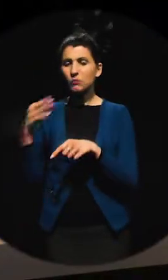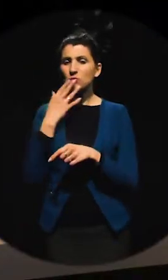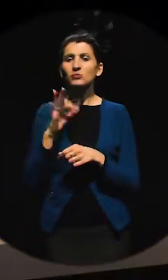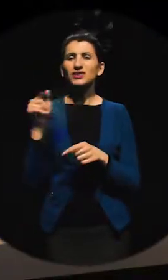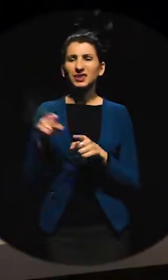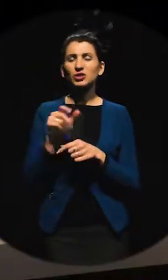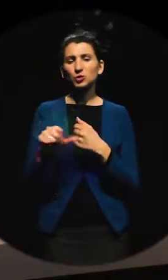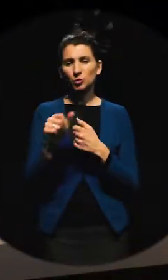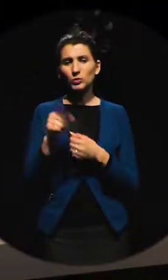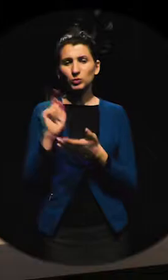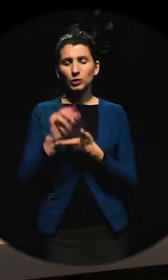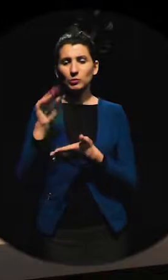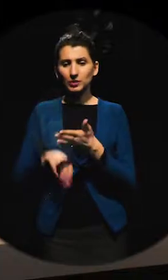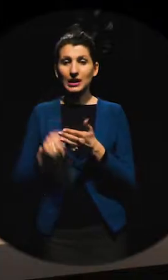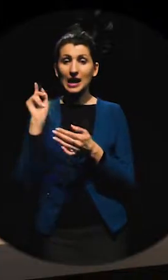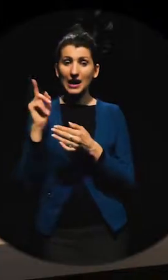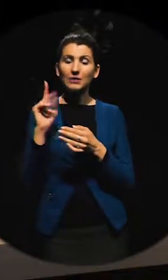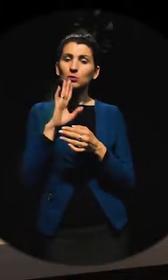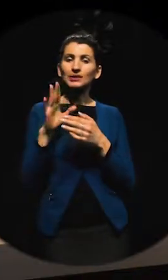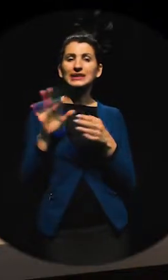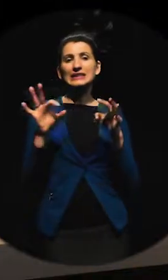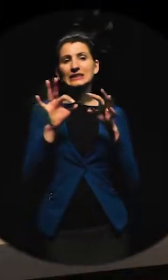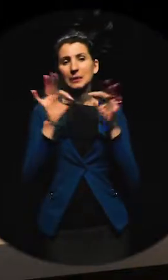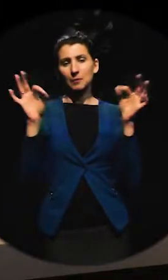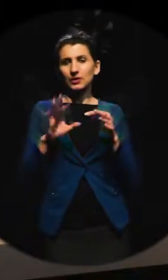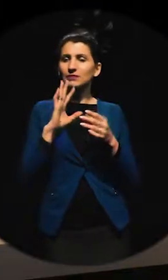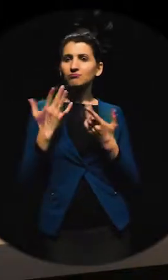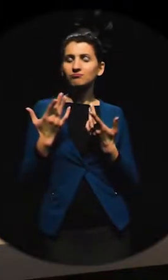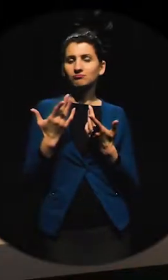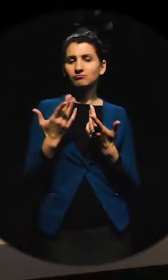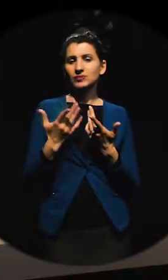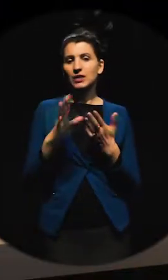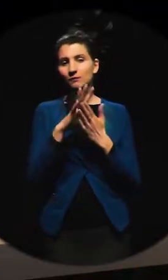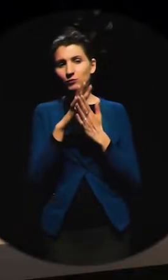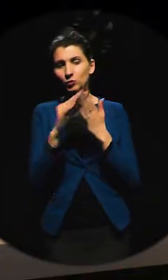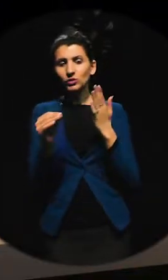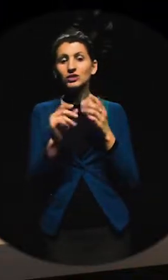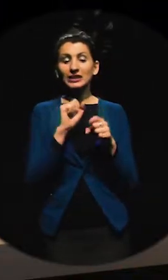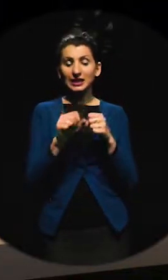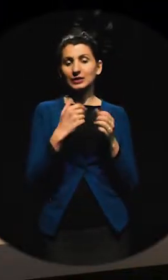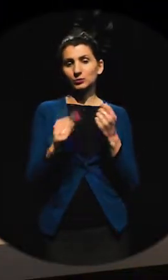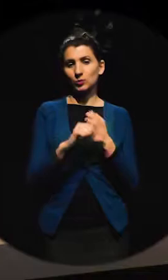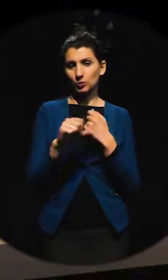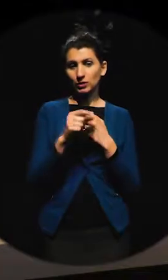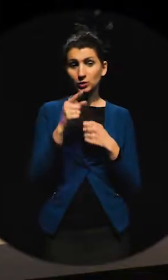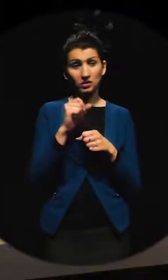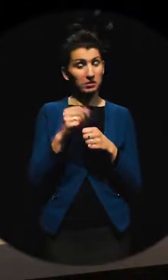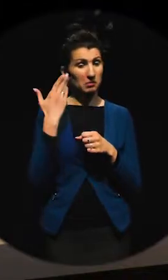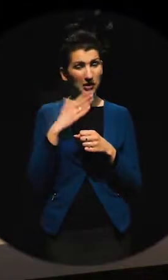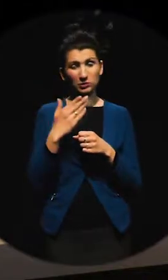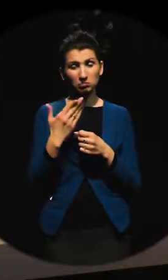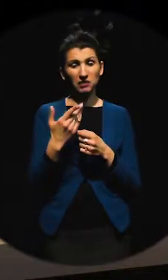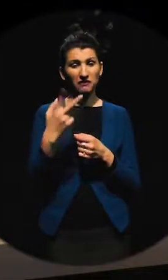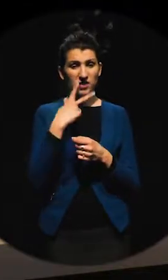zostałby podpisany, natomiast jako taki symbol rzeczywiście to się wpisało i funkcjonuje na zasadzie bardzo mocnego obrazu